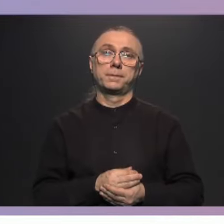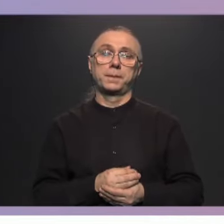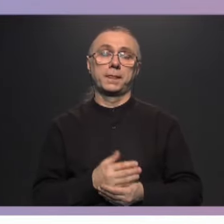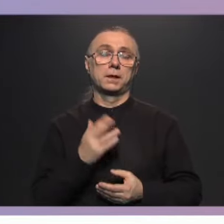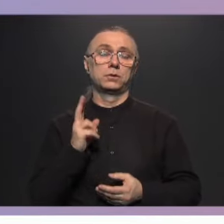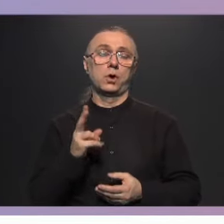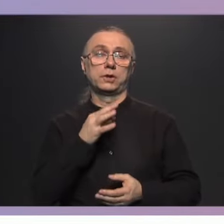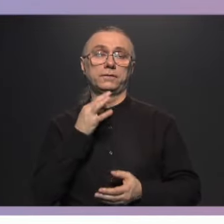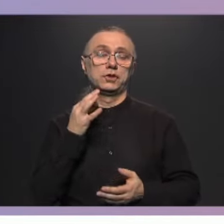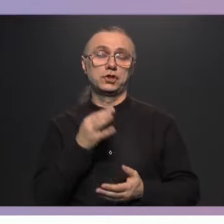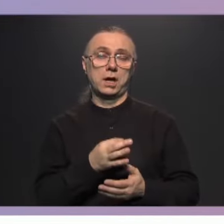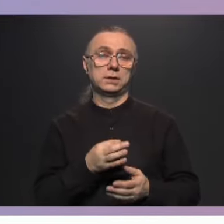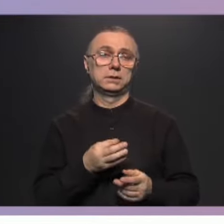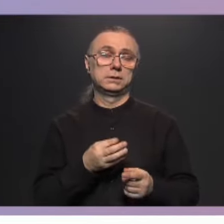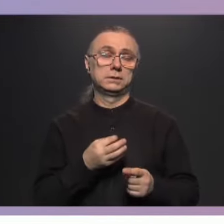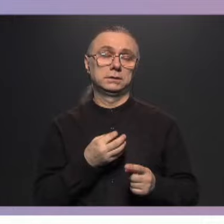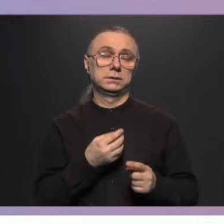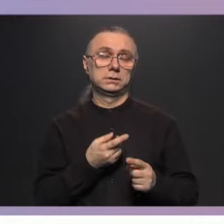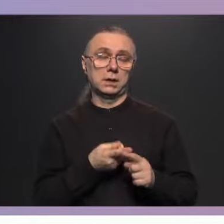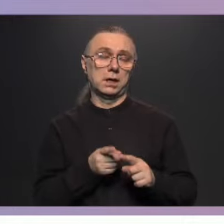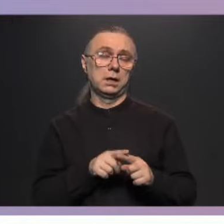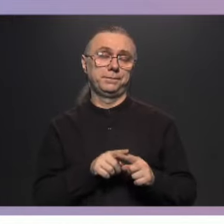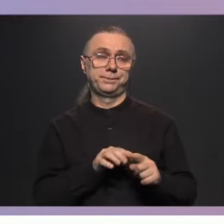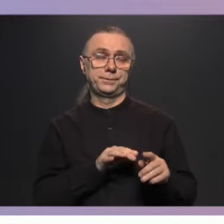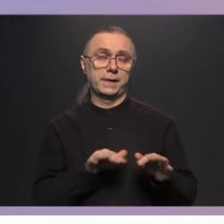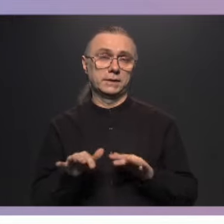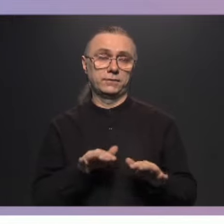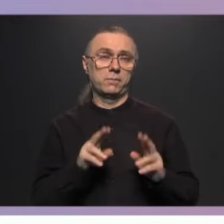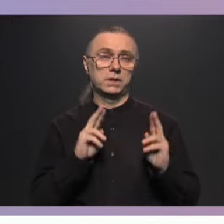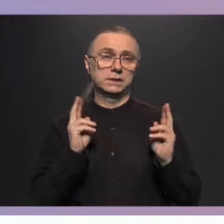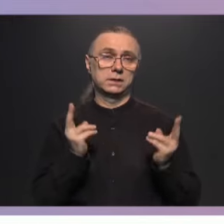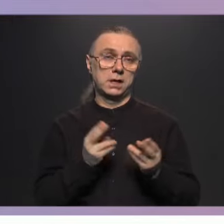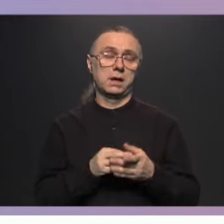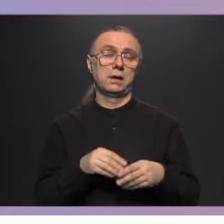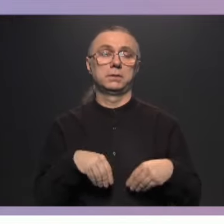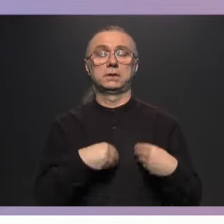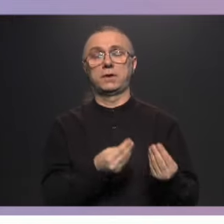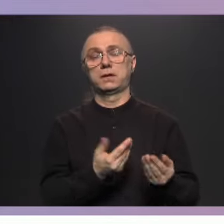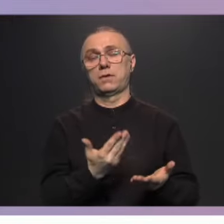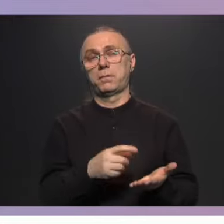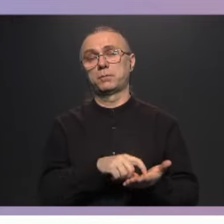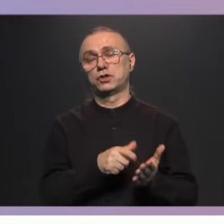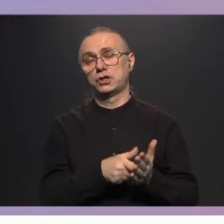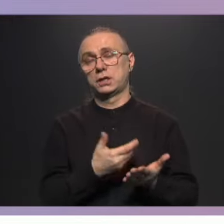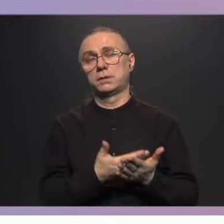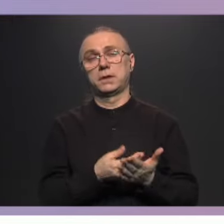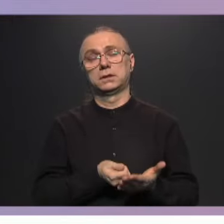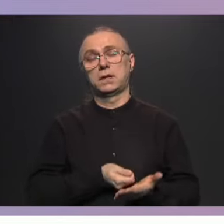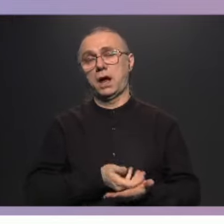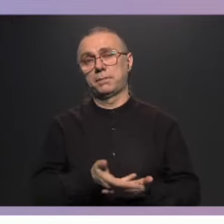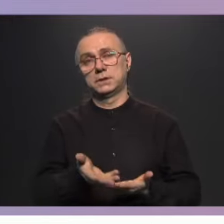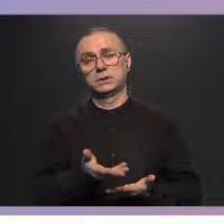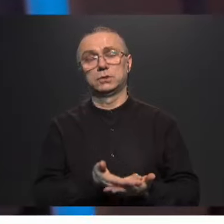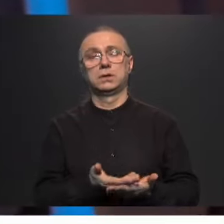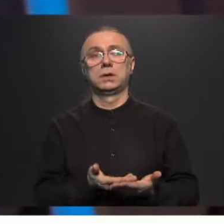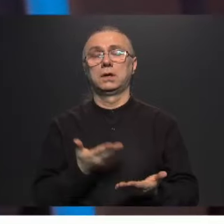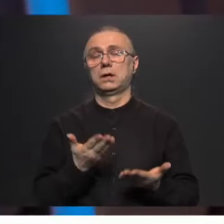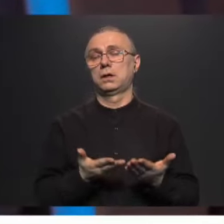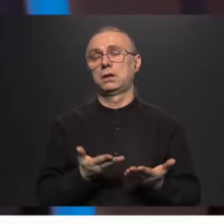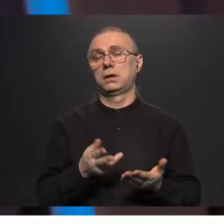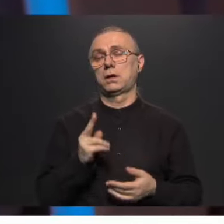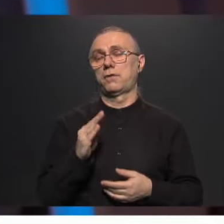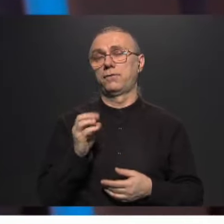отвечающий за подобные действия в монастыре, предоставляет вам помещение, ну, соответственно, трапезную, да, или это какая-то кафешка там на